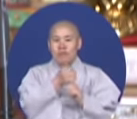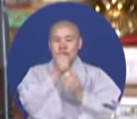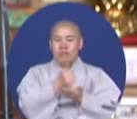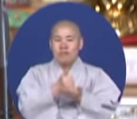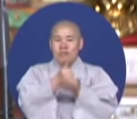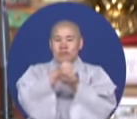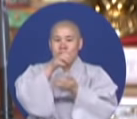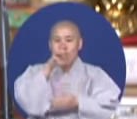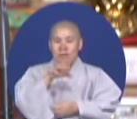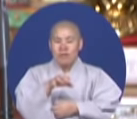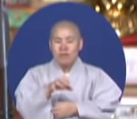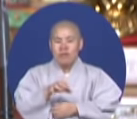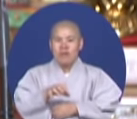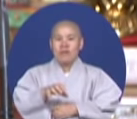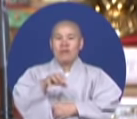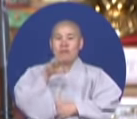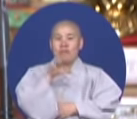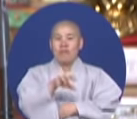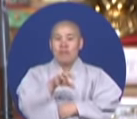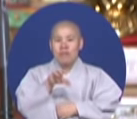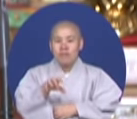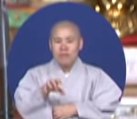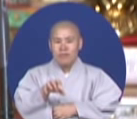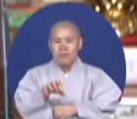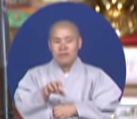데는 그 장소가